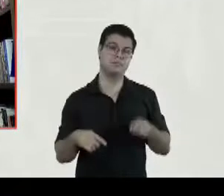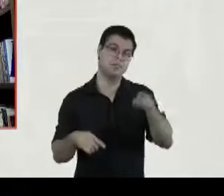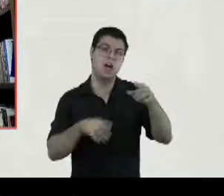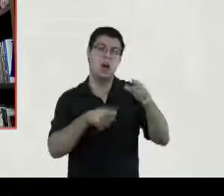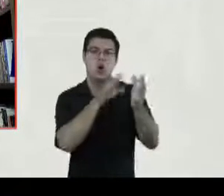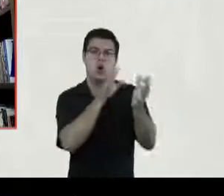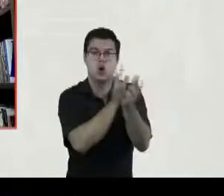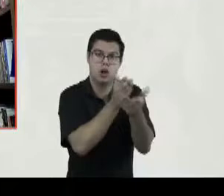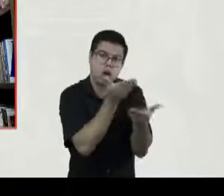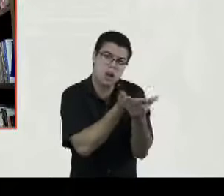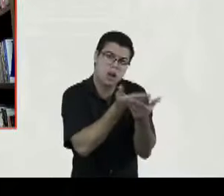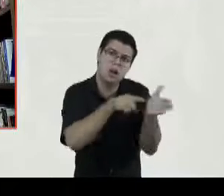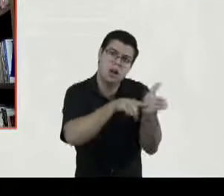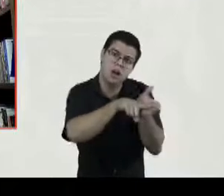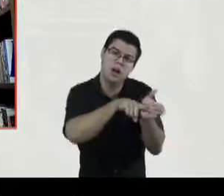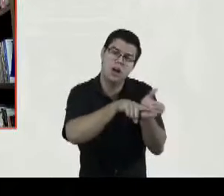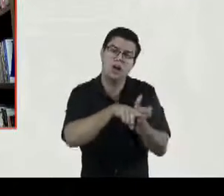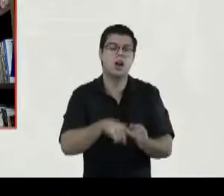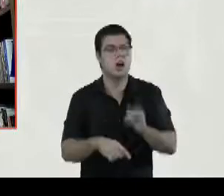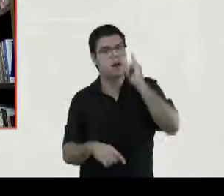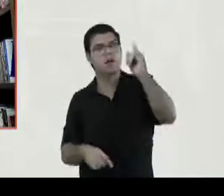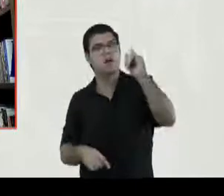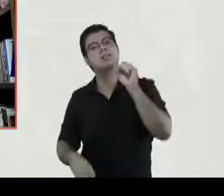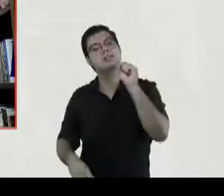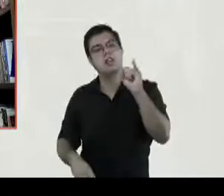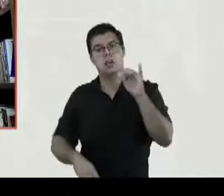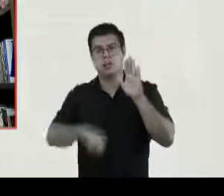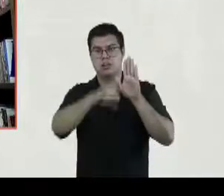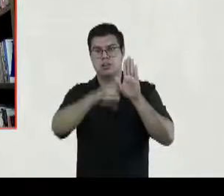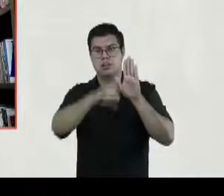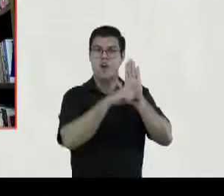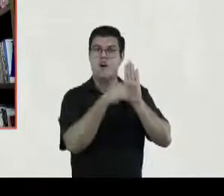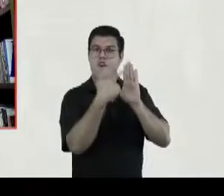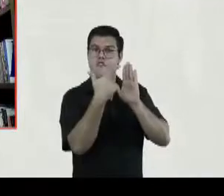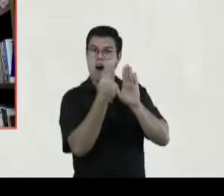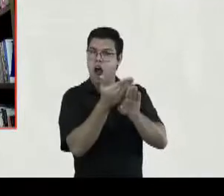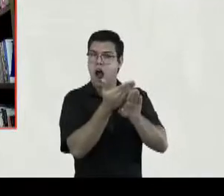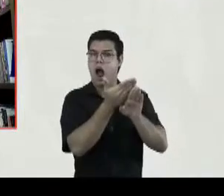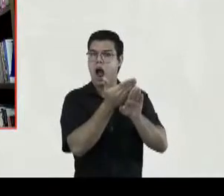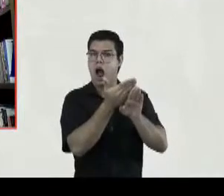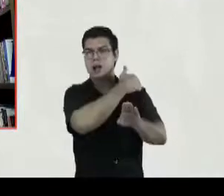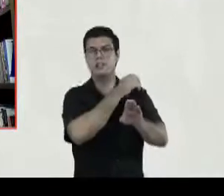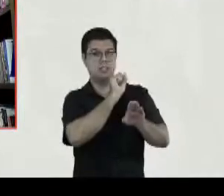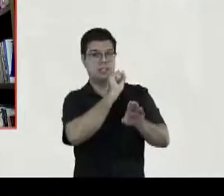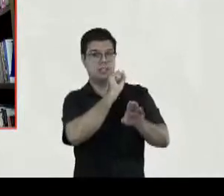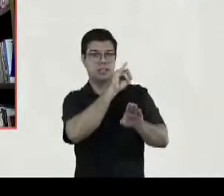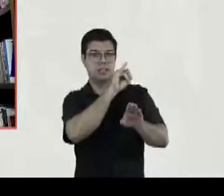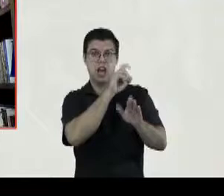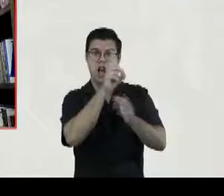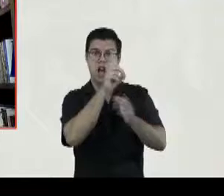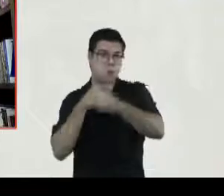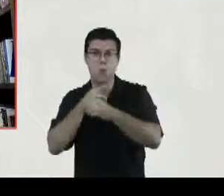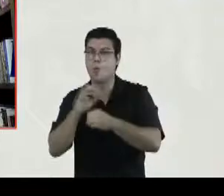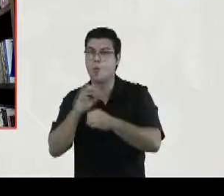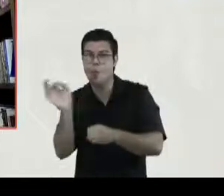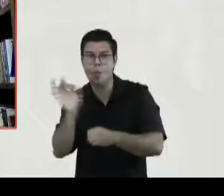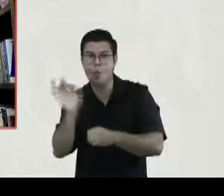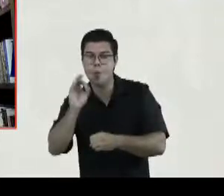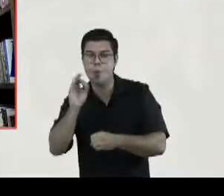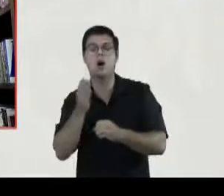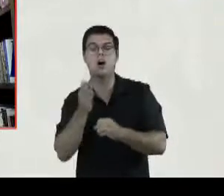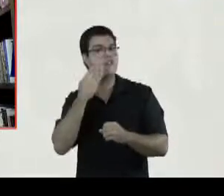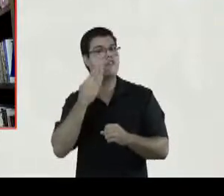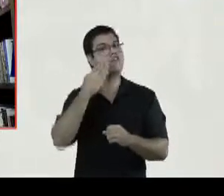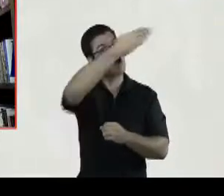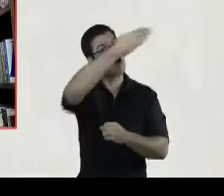n'est pas dans les catalogues en ligne, il faut aller dans les bibliothèques et regarder les anciens catalogues sur carte parce que on a un